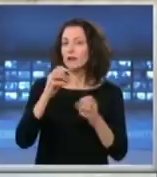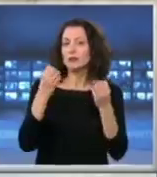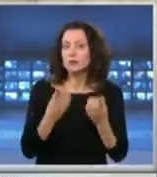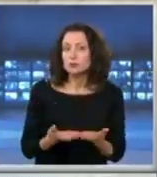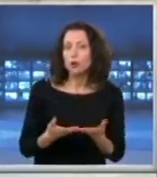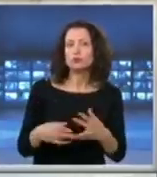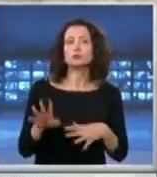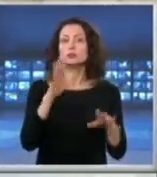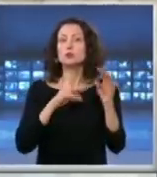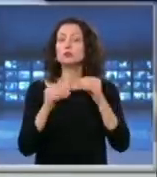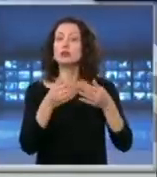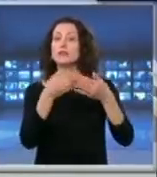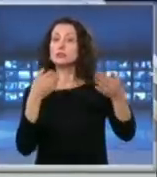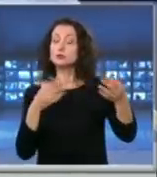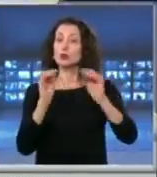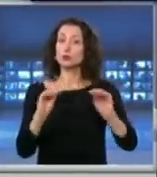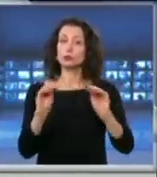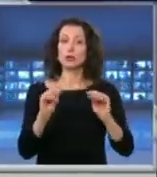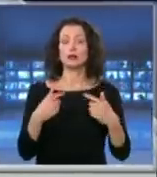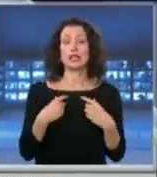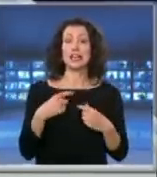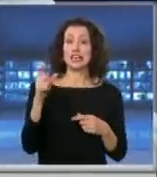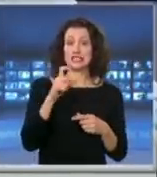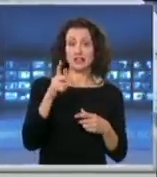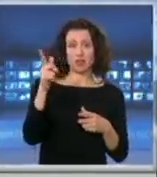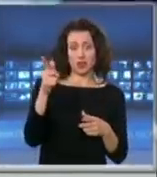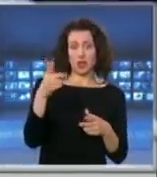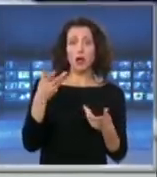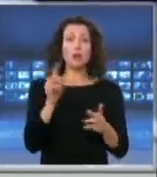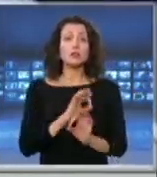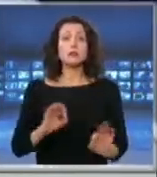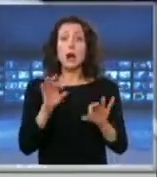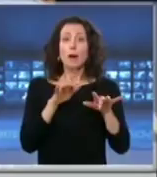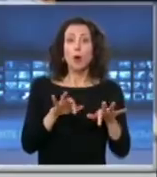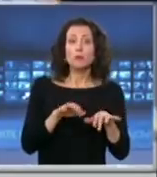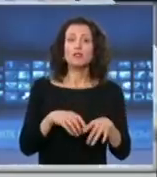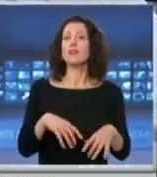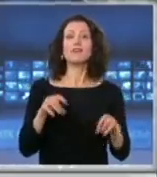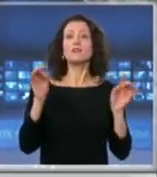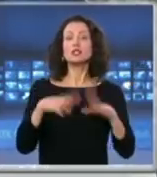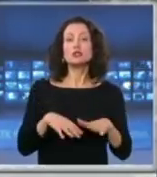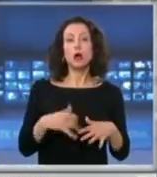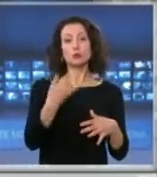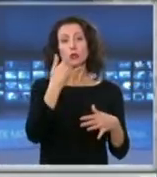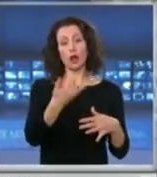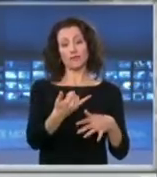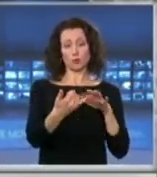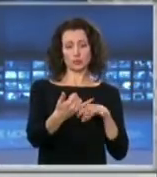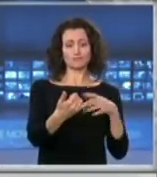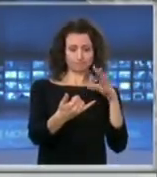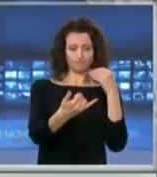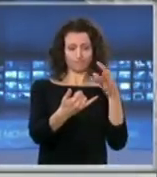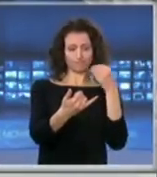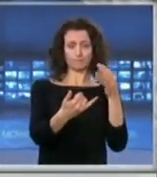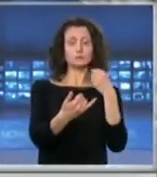Шумен, Стефания няма компютър. В началото учила на телефона, но интернетът бързо свършил. С нейна